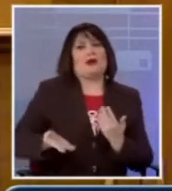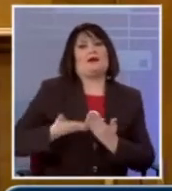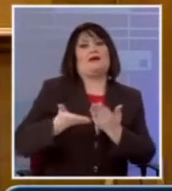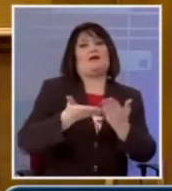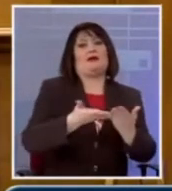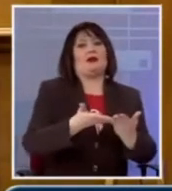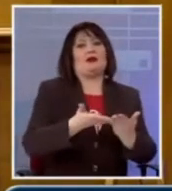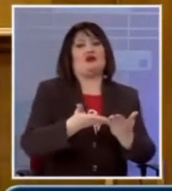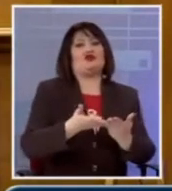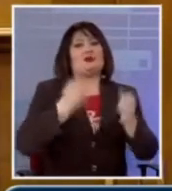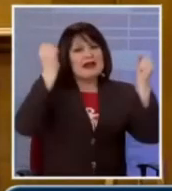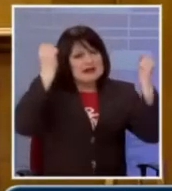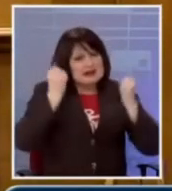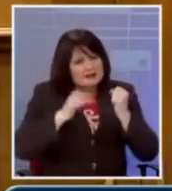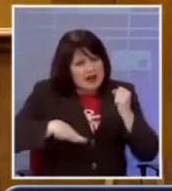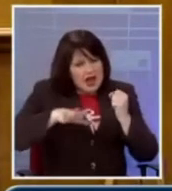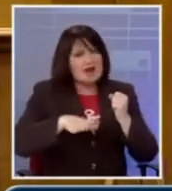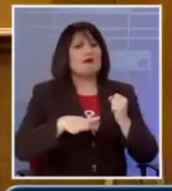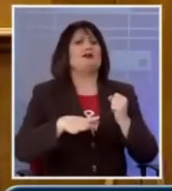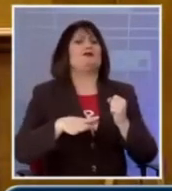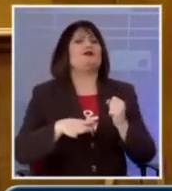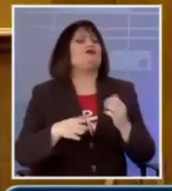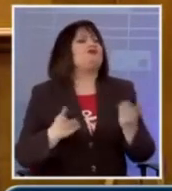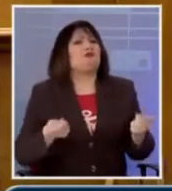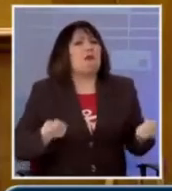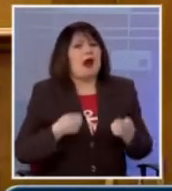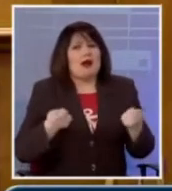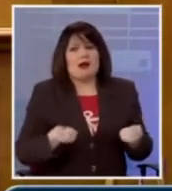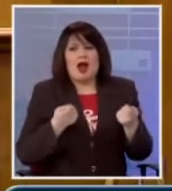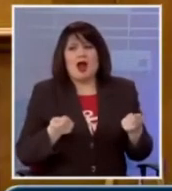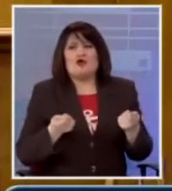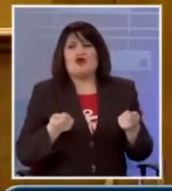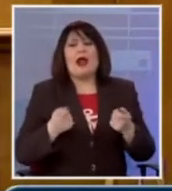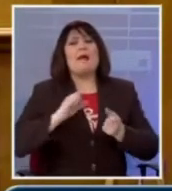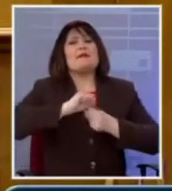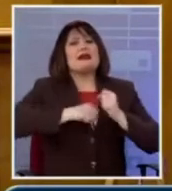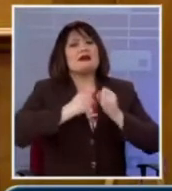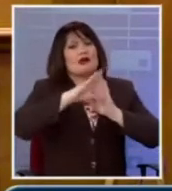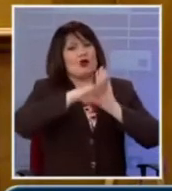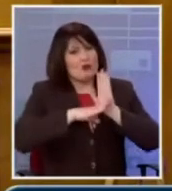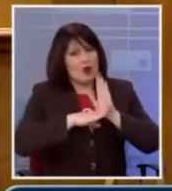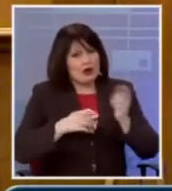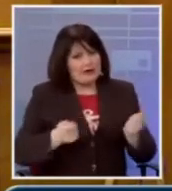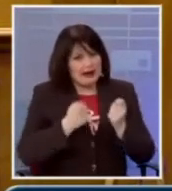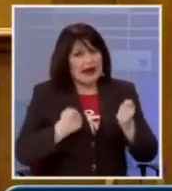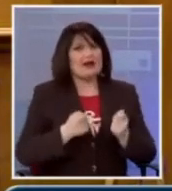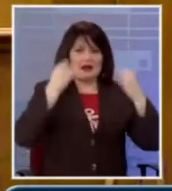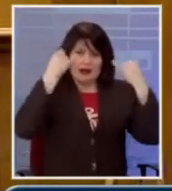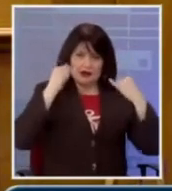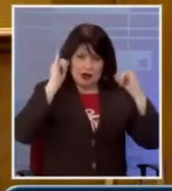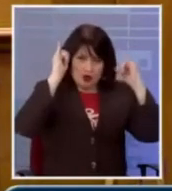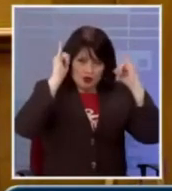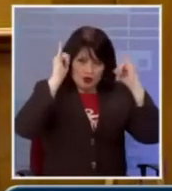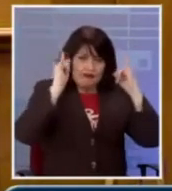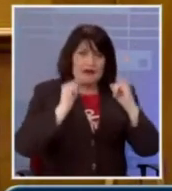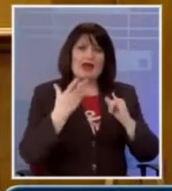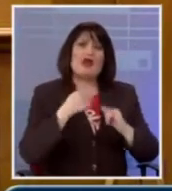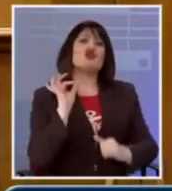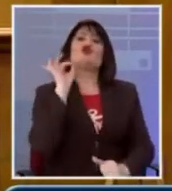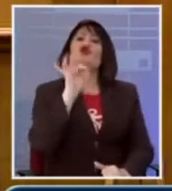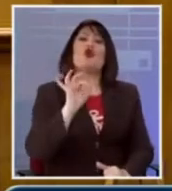μόνο ζημιών του χώρου αλλά κυρίως για την υλοποίηση ενός επιχειρησιακού προγράμματος για την κτηνοτροφία που θα έχει ως